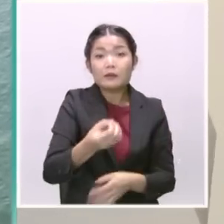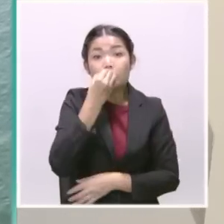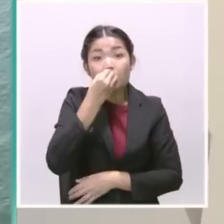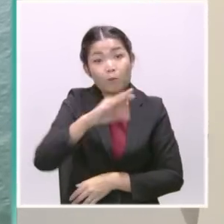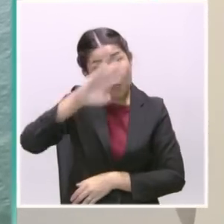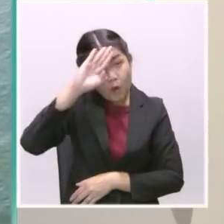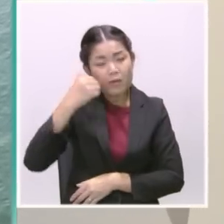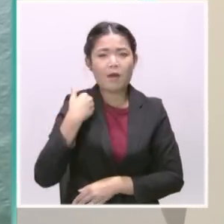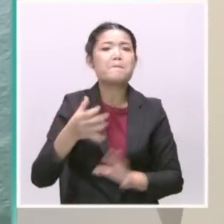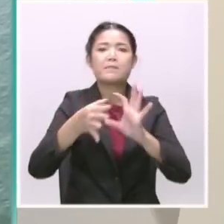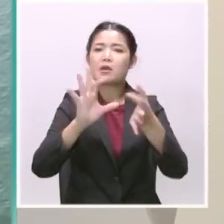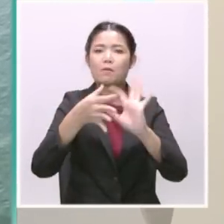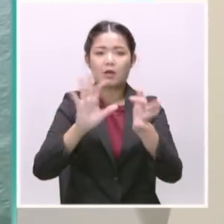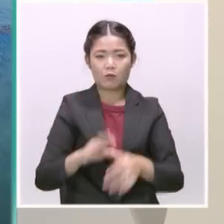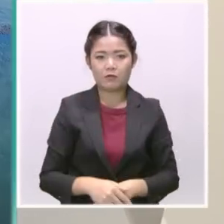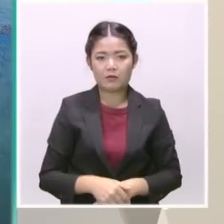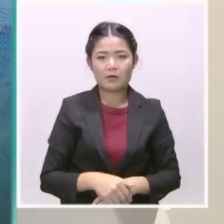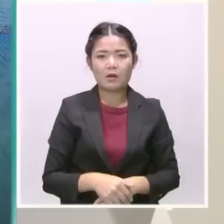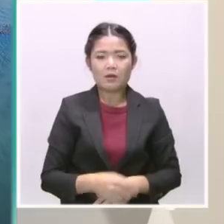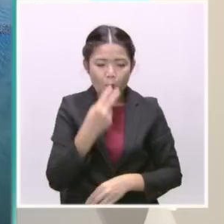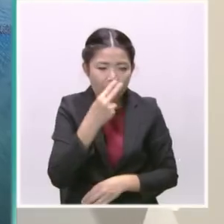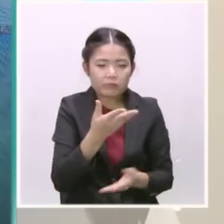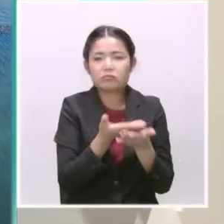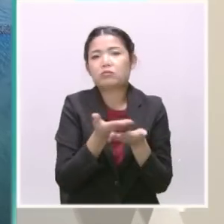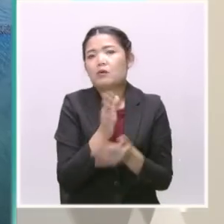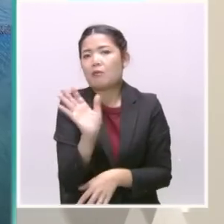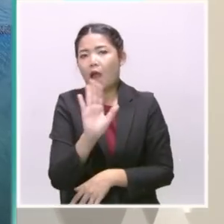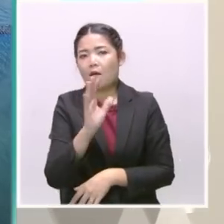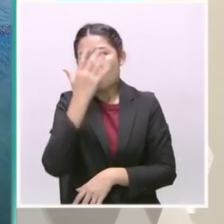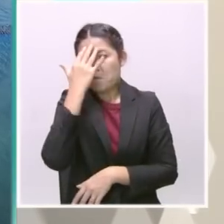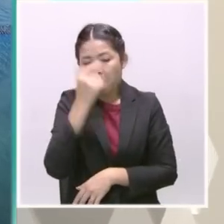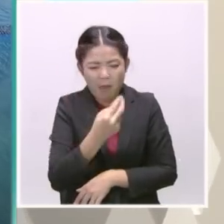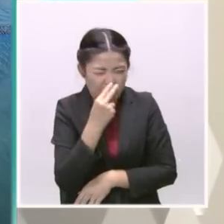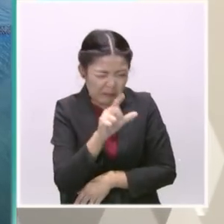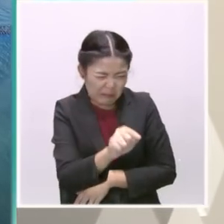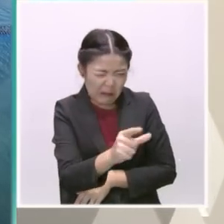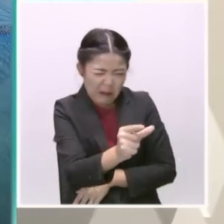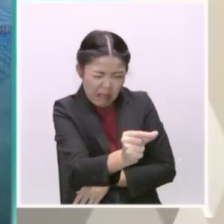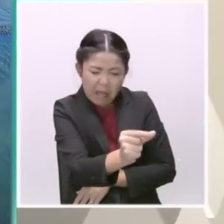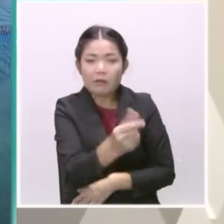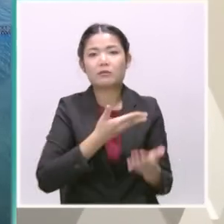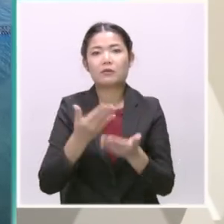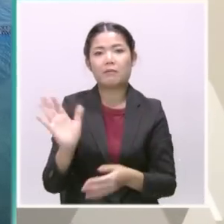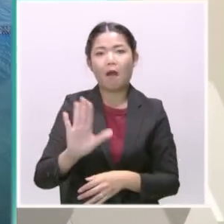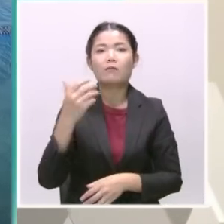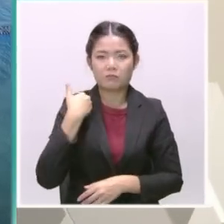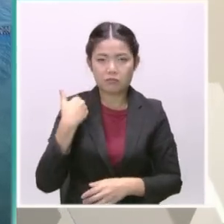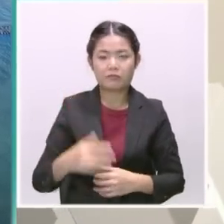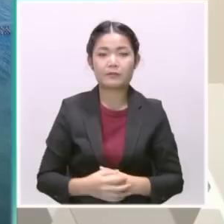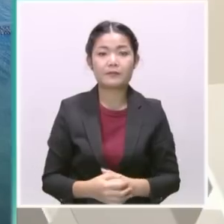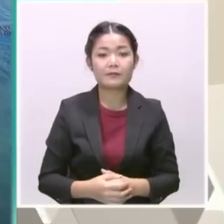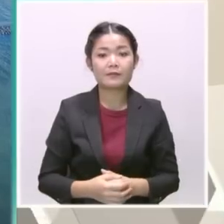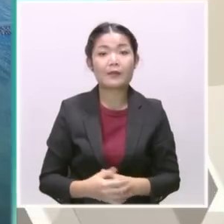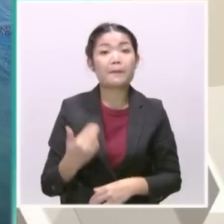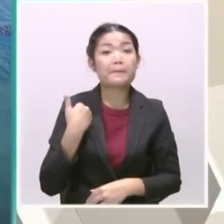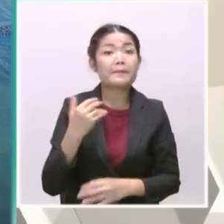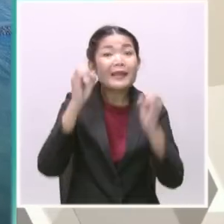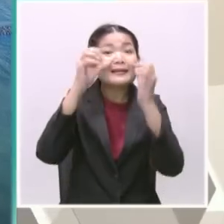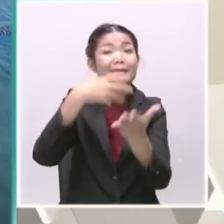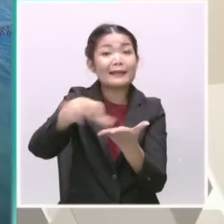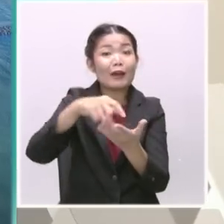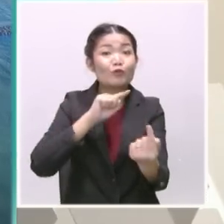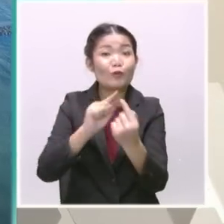by